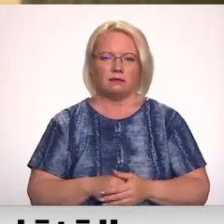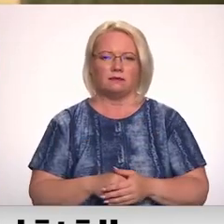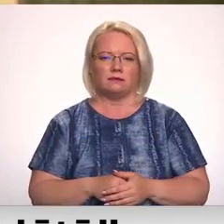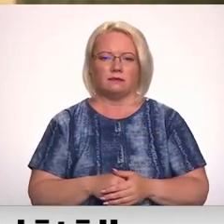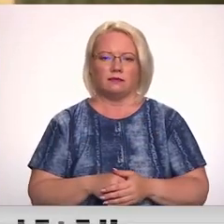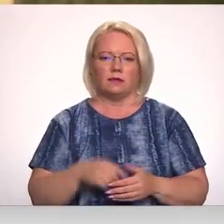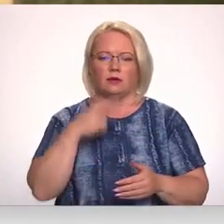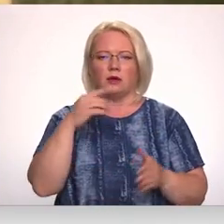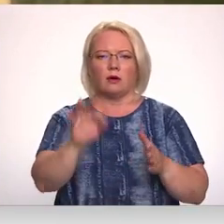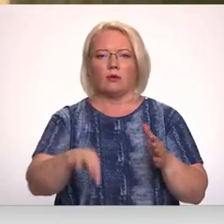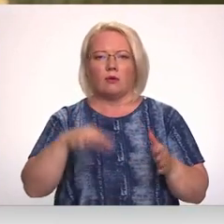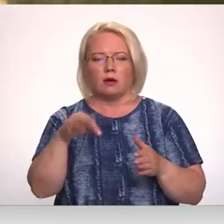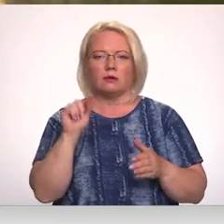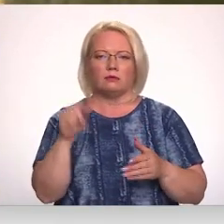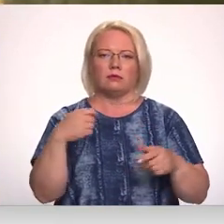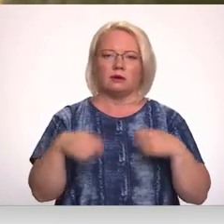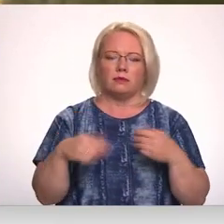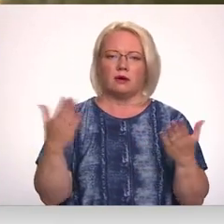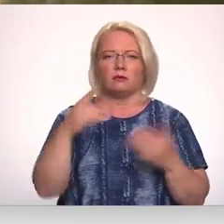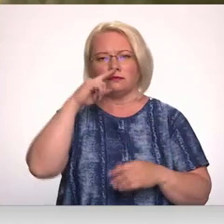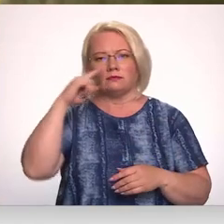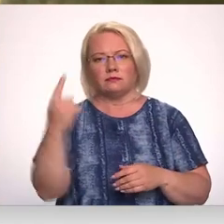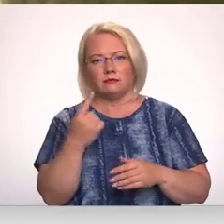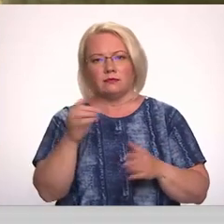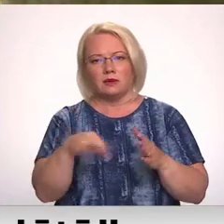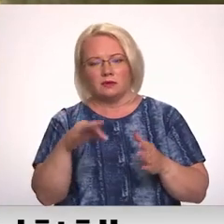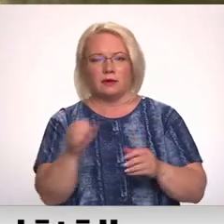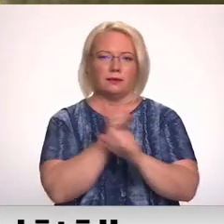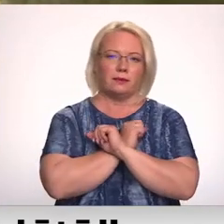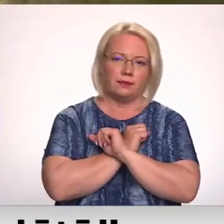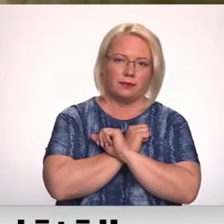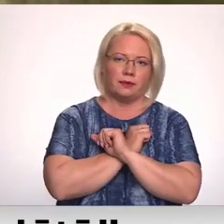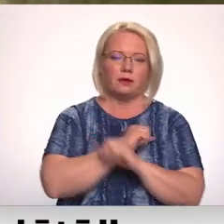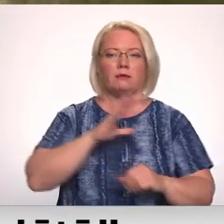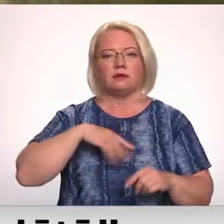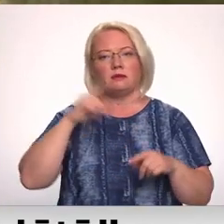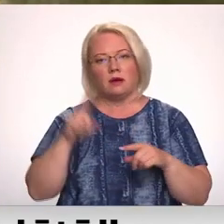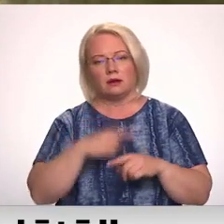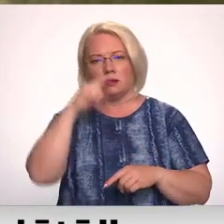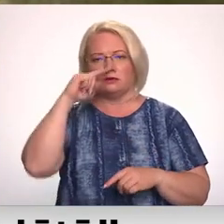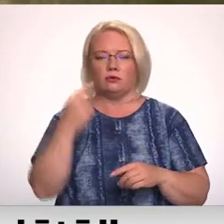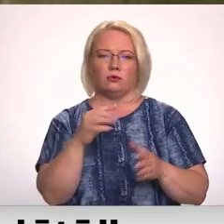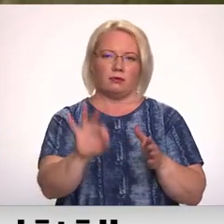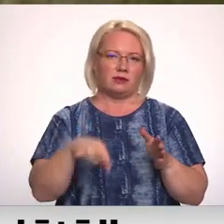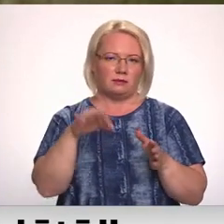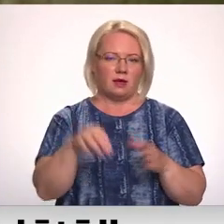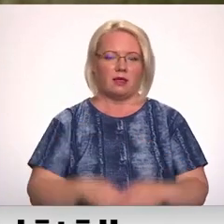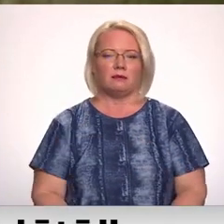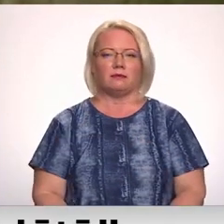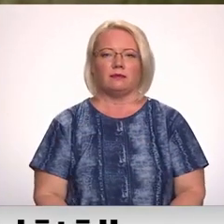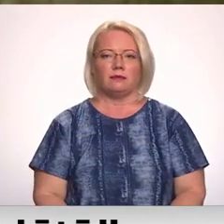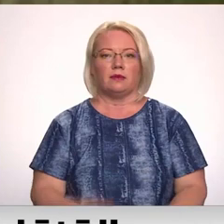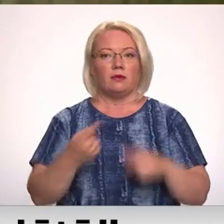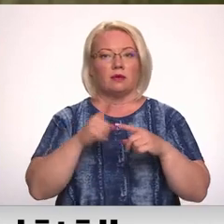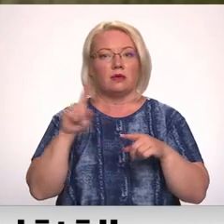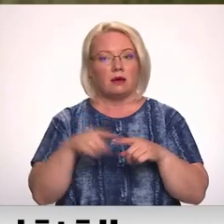kokli un mazliet paspēlē, piemēram, kādu stundiņu un pēc tam atpūšas. Un tad vēl kādu stundiņu paspēlē, un